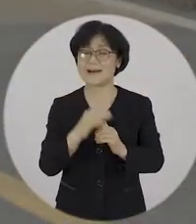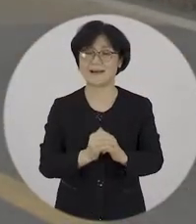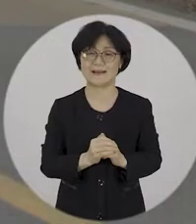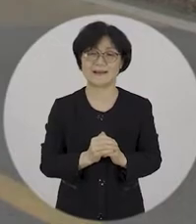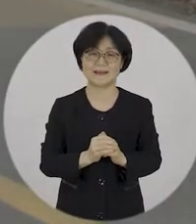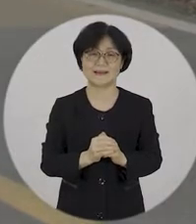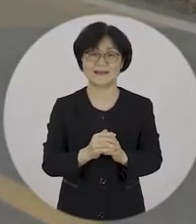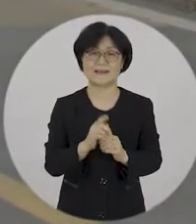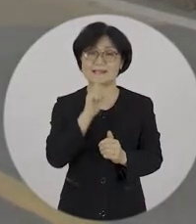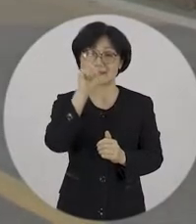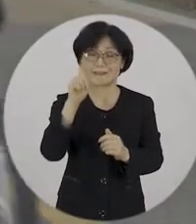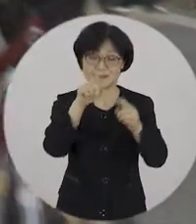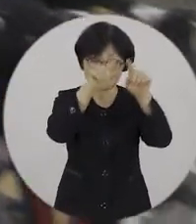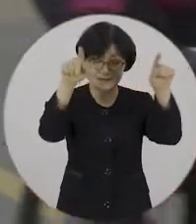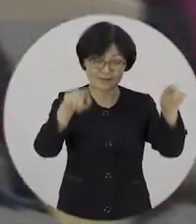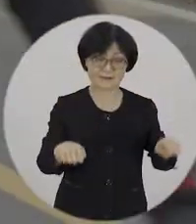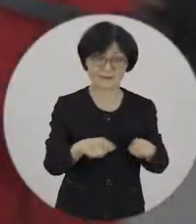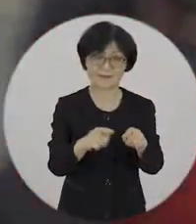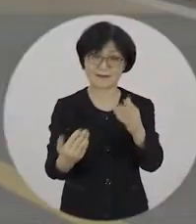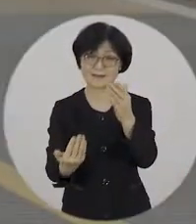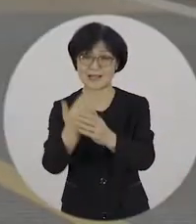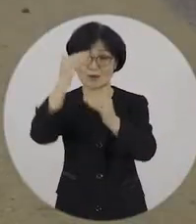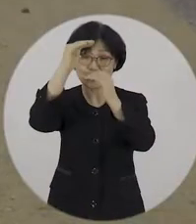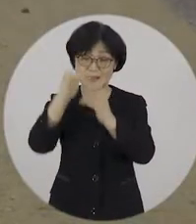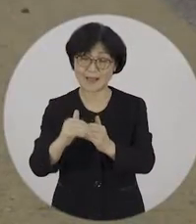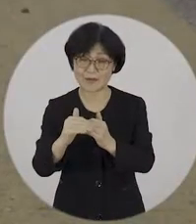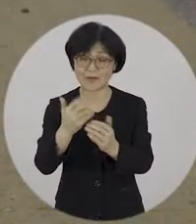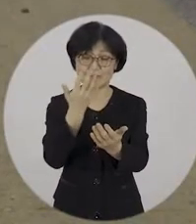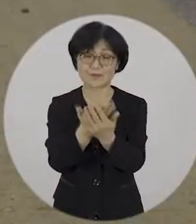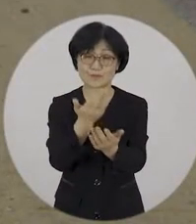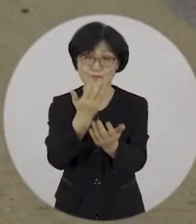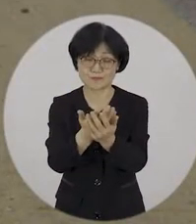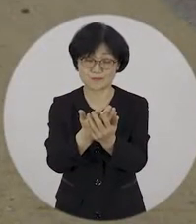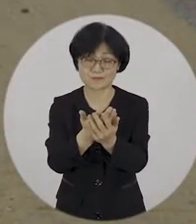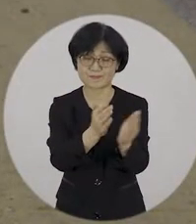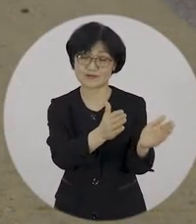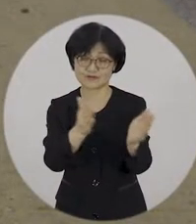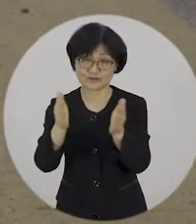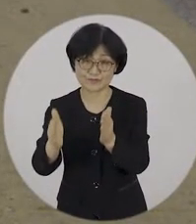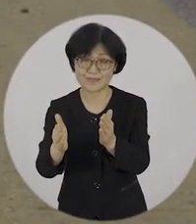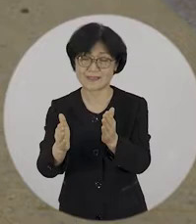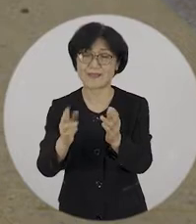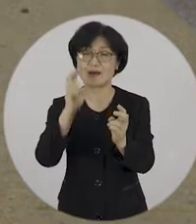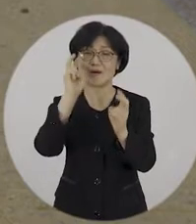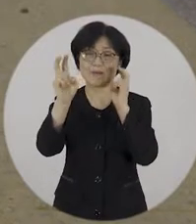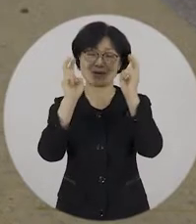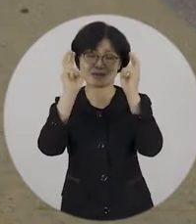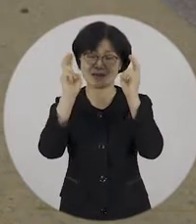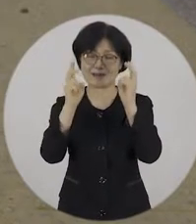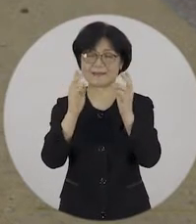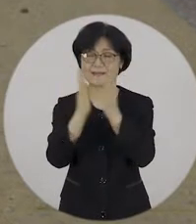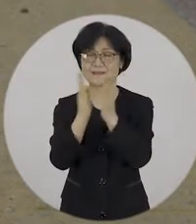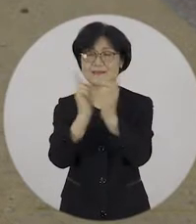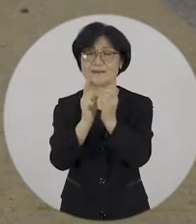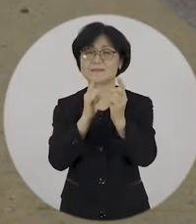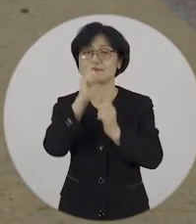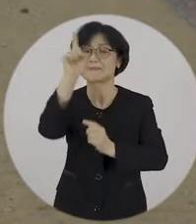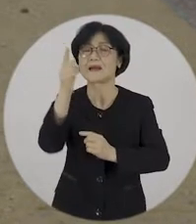신청 시에는 신청서와 사고내용 등 확인 가능한 제출 서류를 갖춰 보험사로 직접 청구할 수